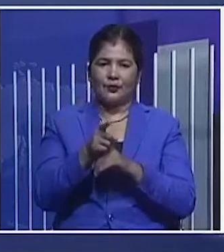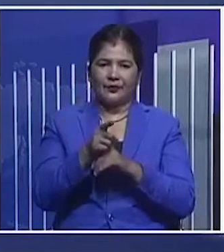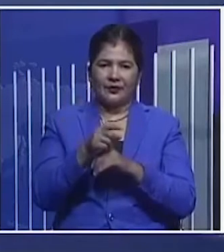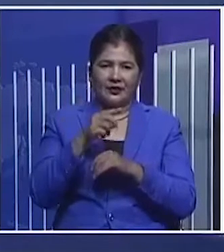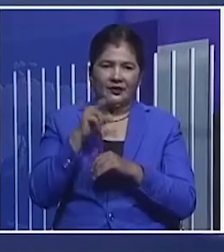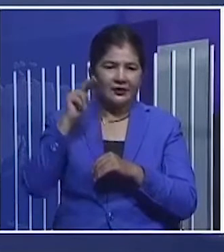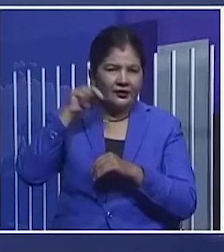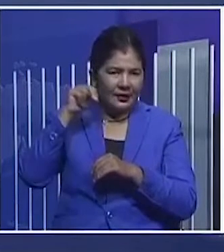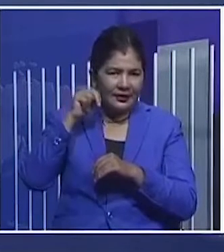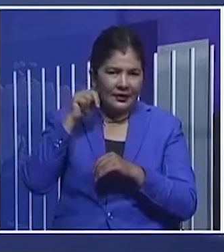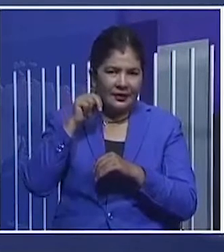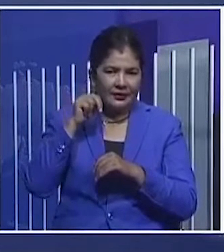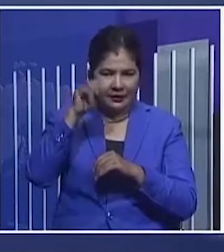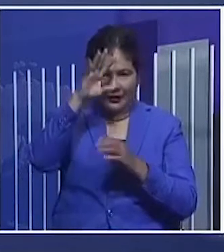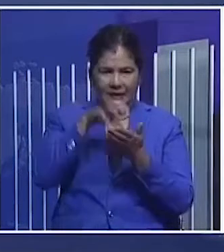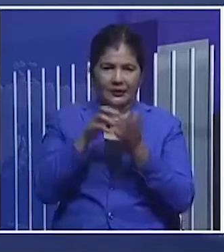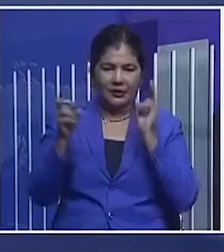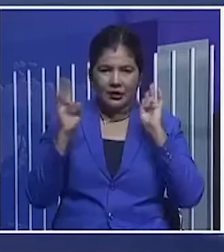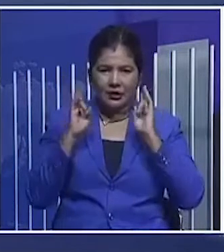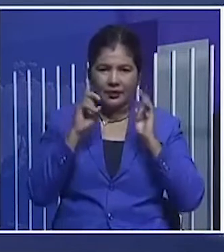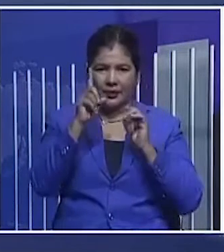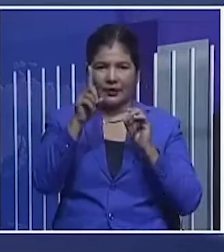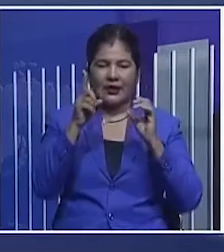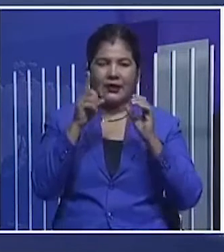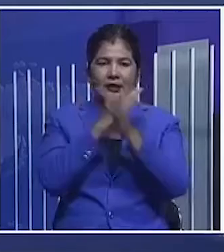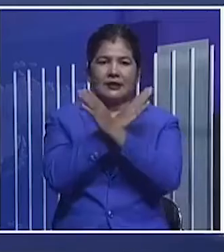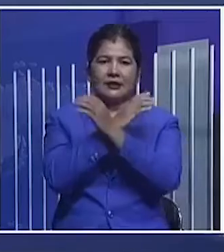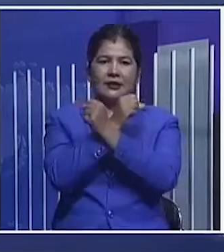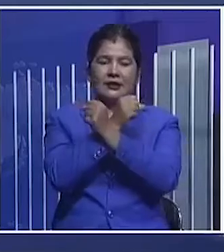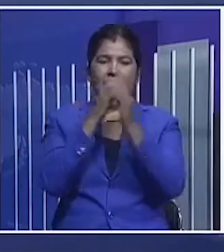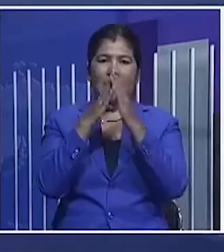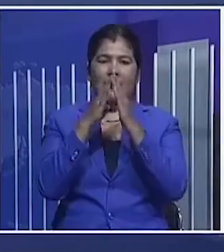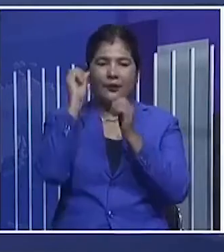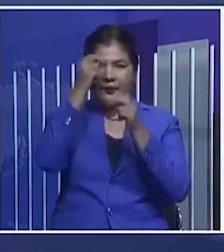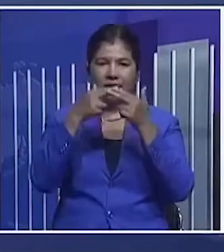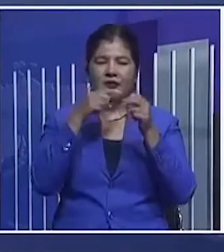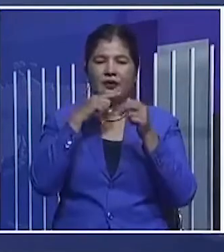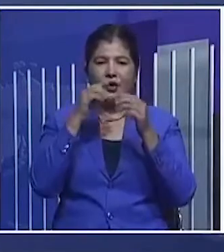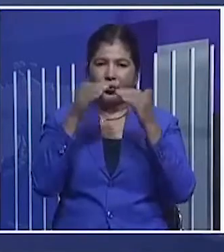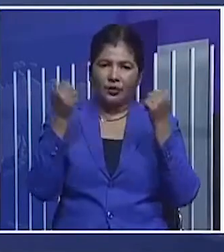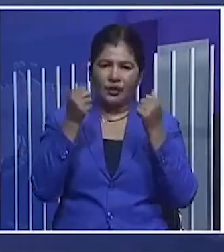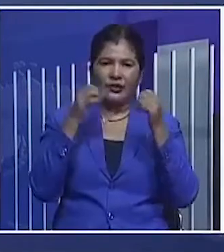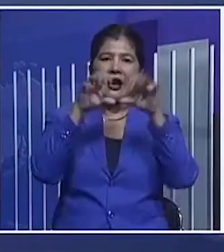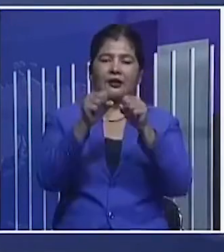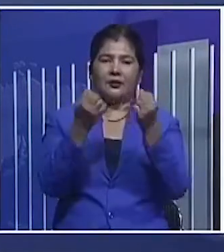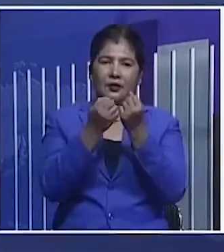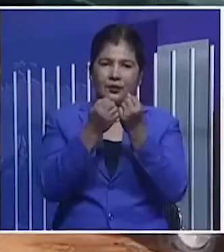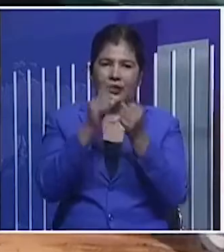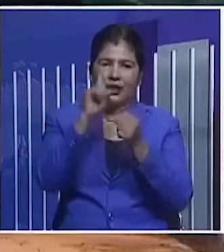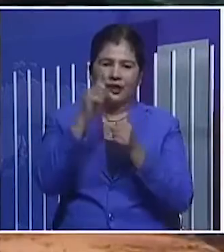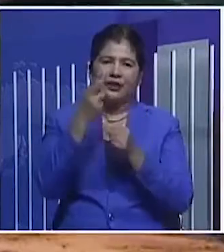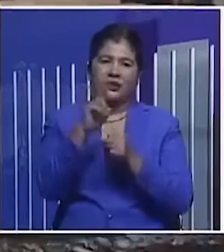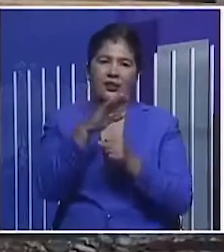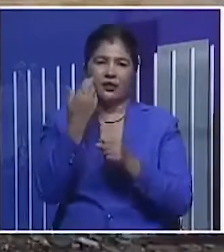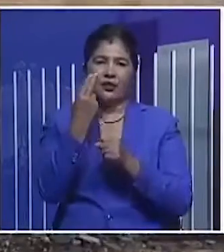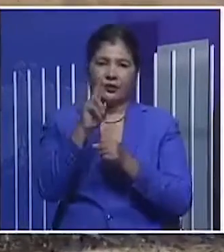नाइजेरियाको राजधानी शहर अबुजाको एउटा जेलमा पहिचान नखुलेको समूहले आक्रमण गरेको छ। आक्रमणबाट एक कैदीको ज्यान गएको